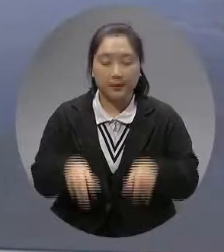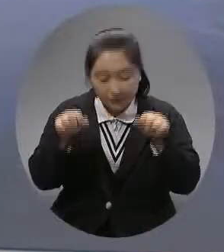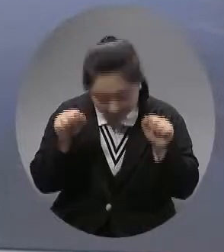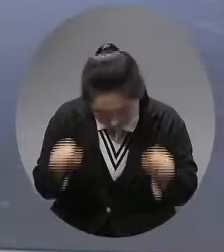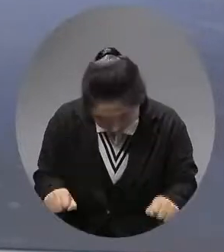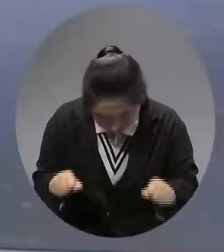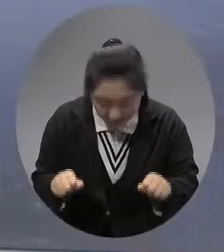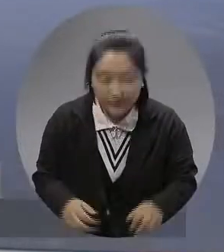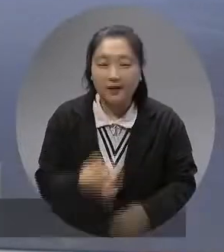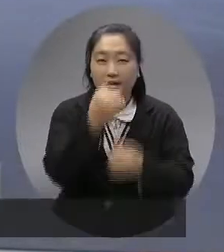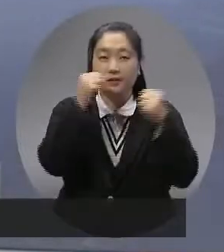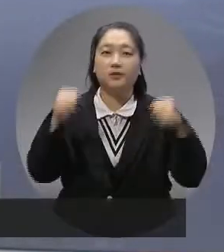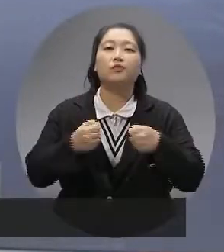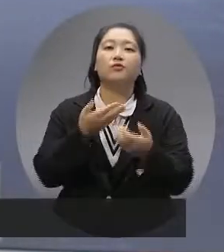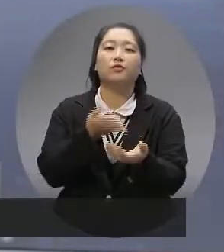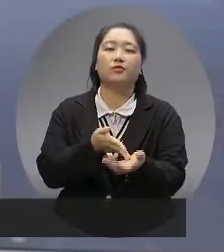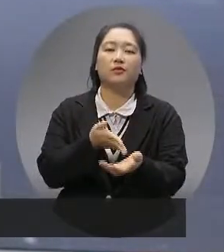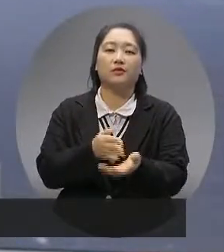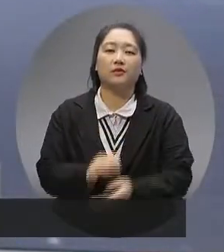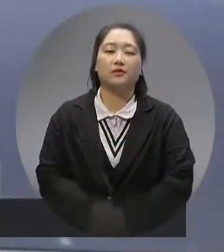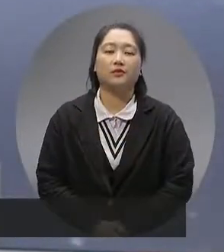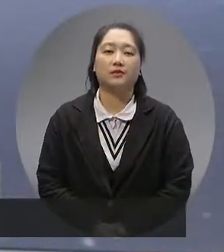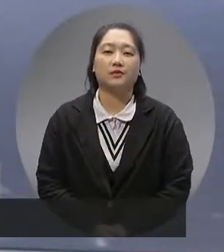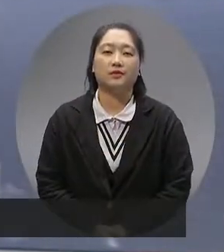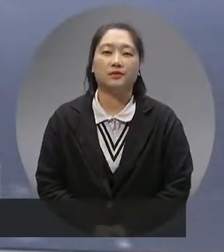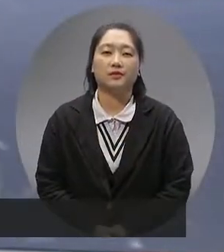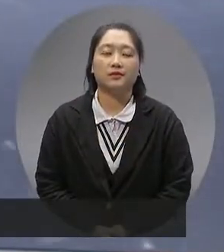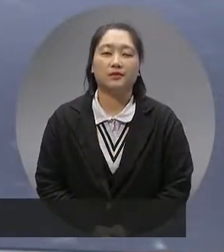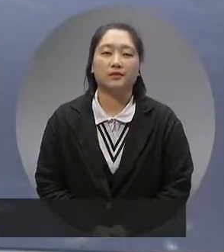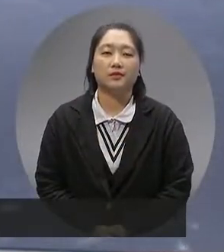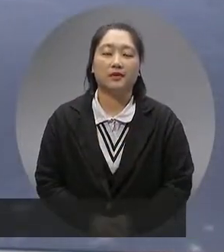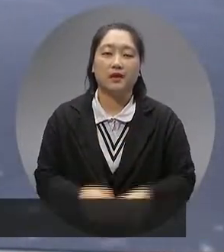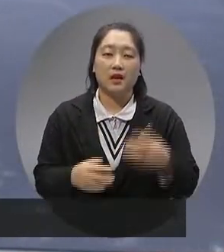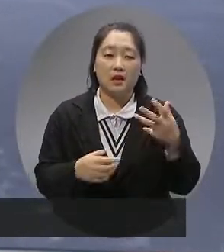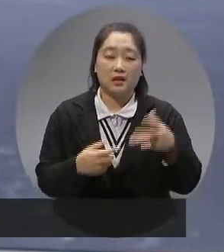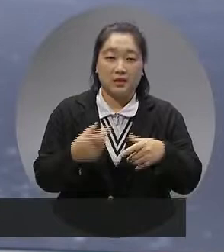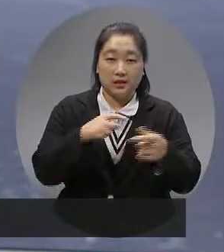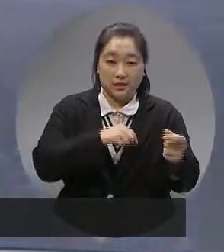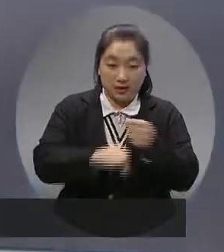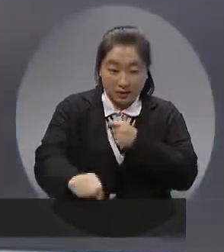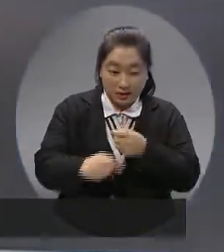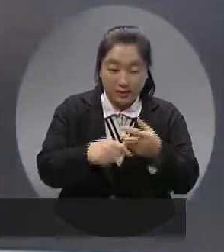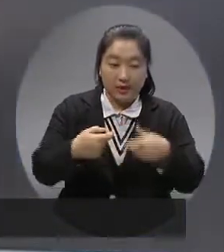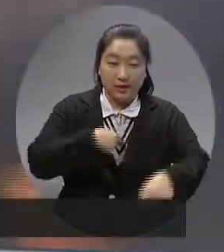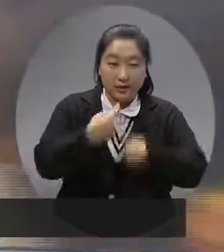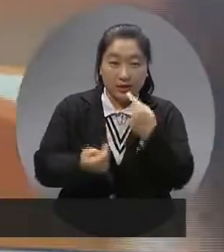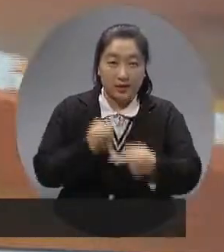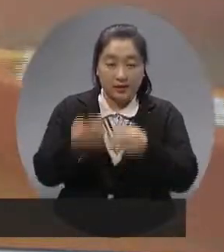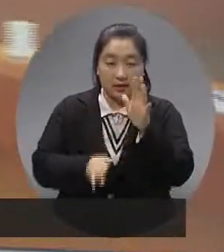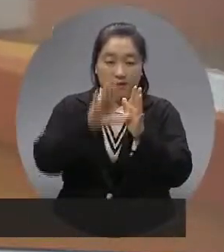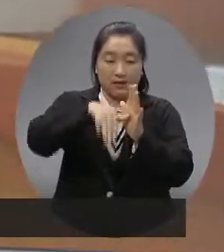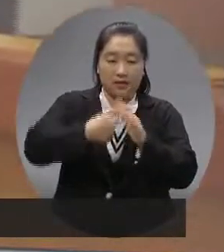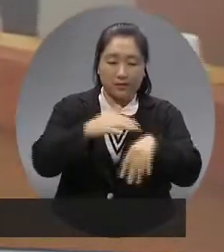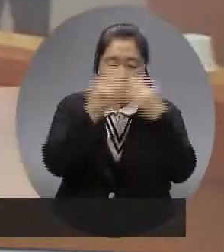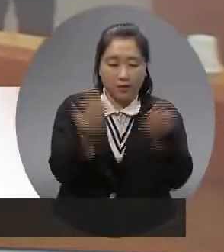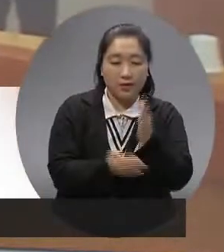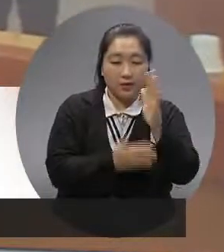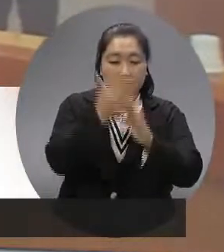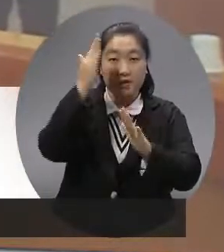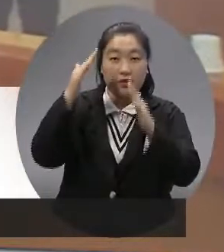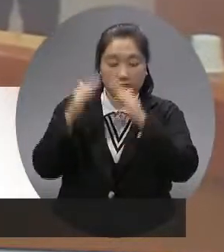시청자 여러분 안녕하십니까? 계속해서 충북 소식입니다. 민선 지방자치시대, 모든 시군이 힘을 기울이는